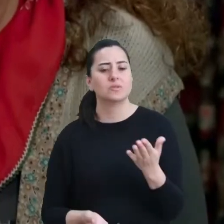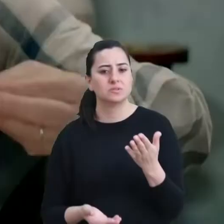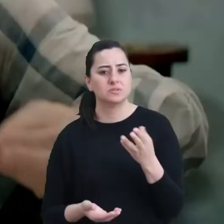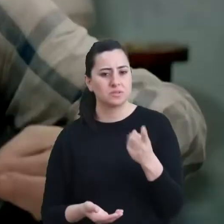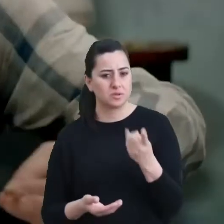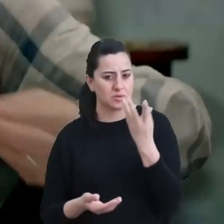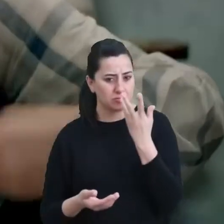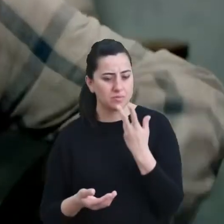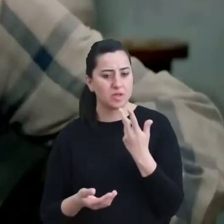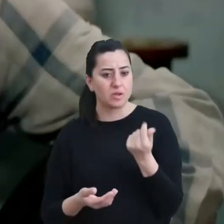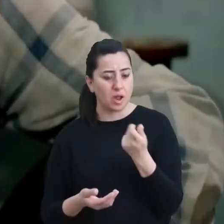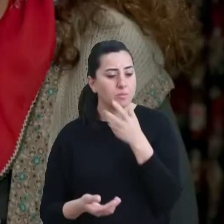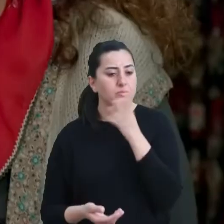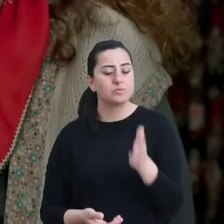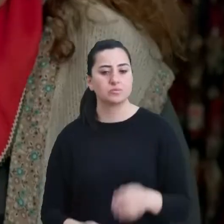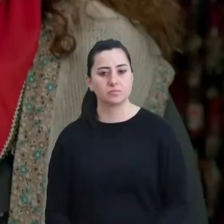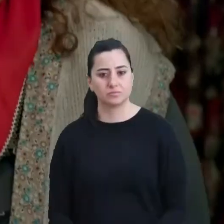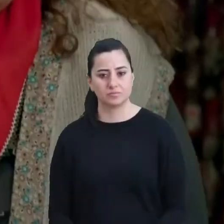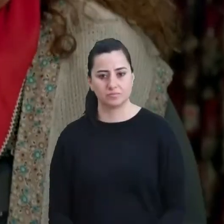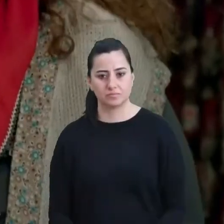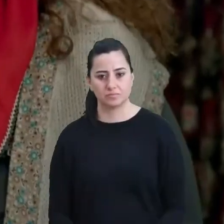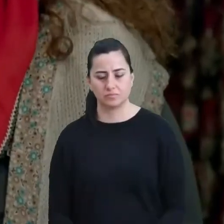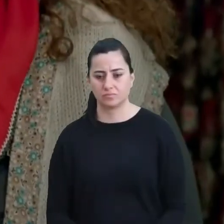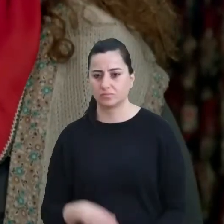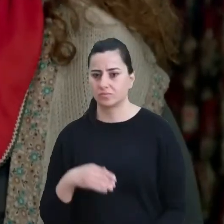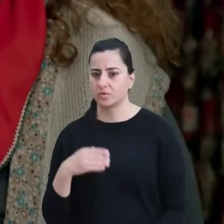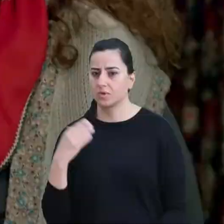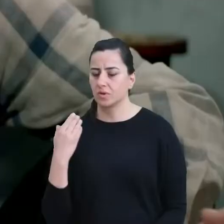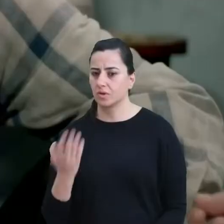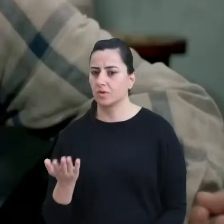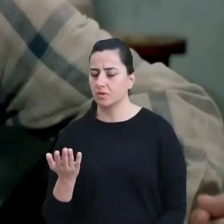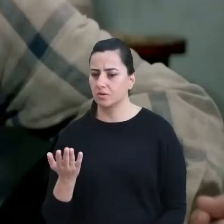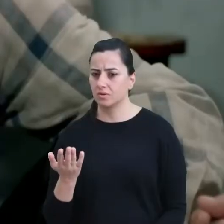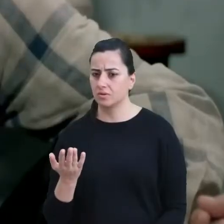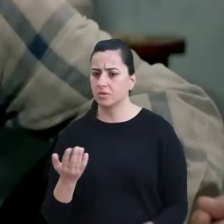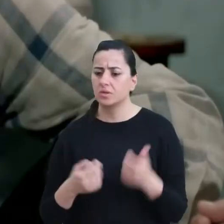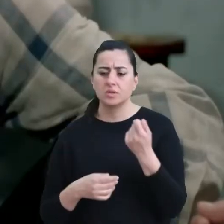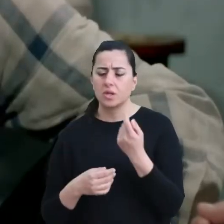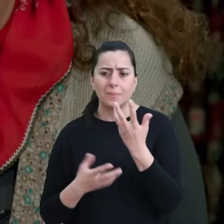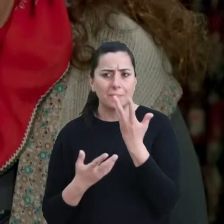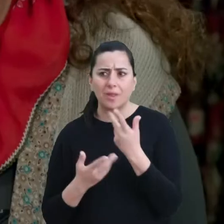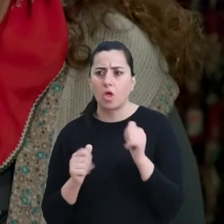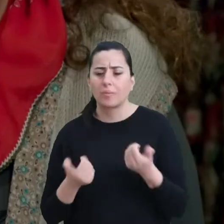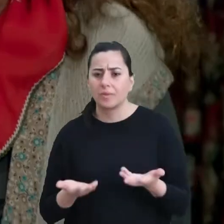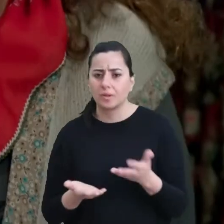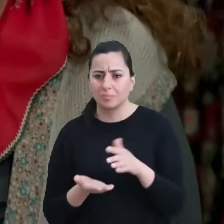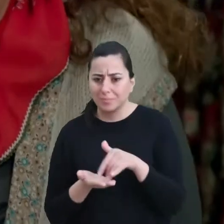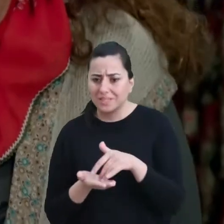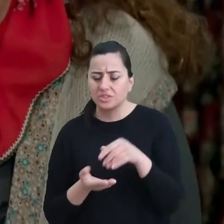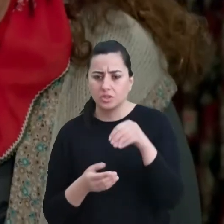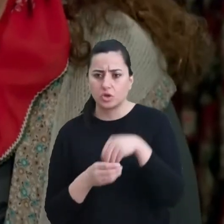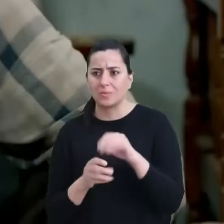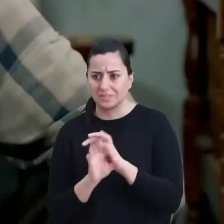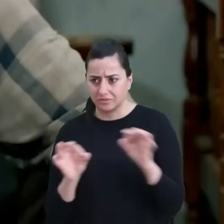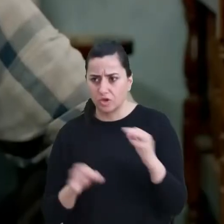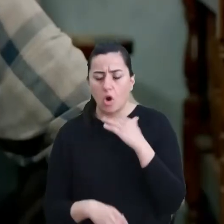Sen pirincin kilosu kaç para, haberin var mı? La havle ve la kuvvete. Kaç parası kaç para Kamil? Pirinçsiz dolma